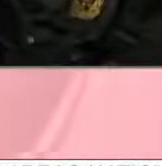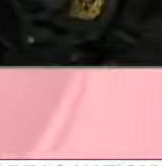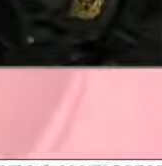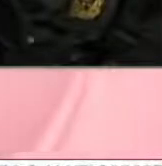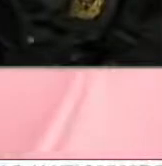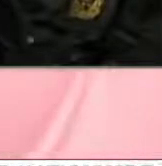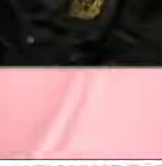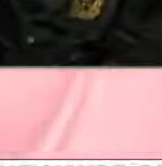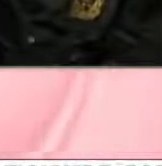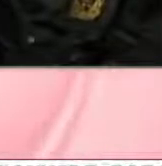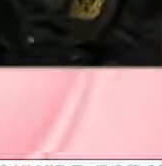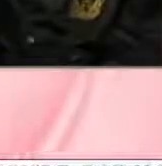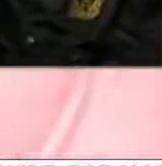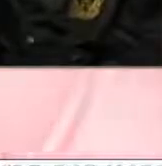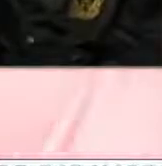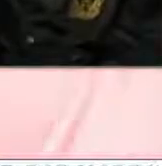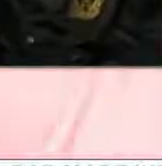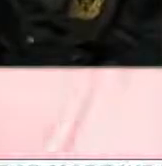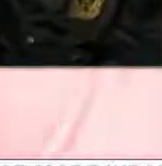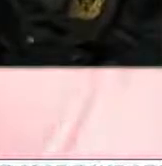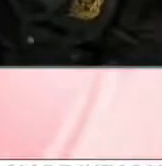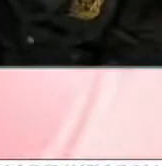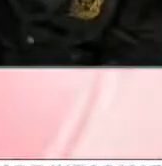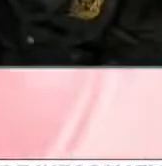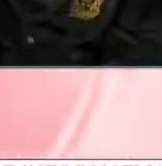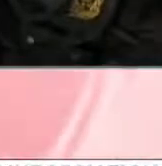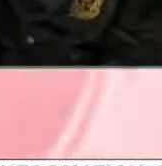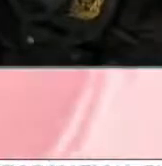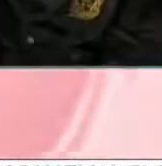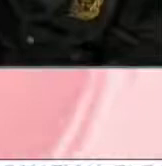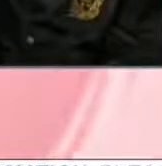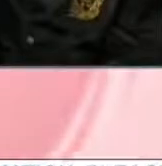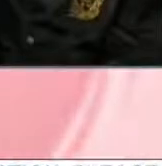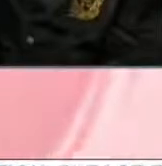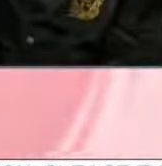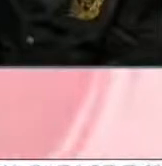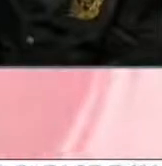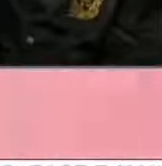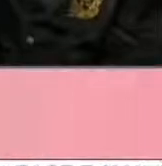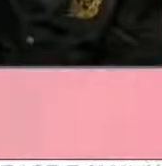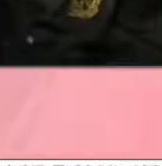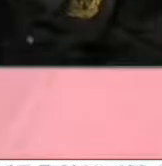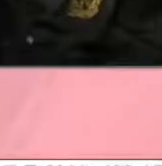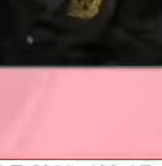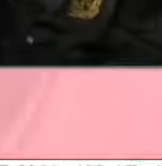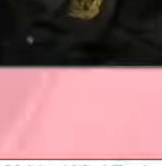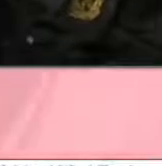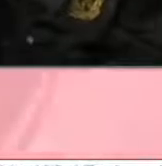sayaw. Isa ba sa inyo ang choreographer o para-paras kayo nangyayambag sa pag-perform?